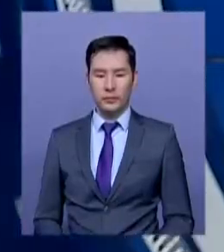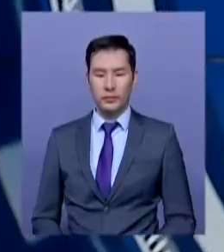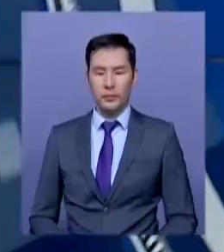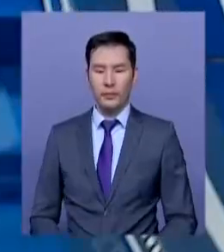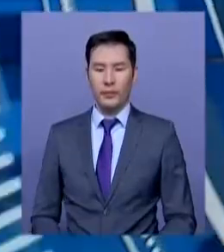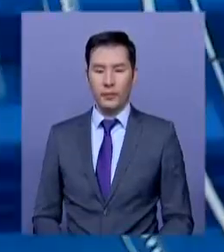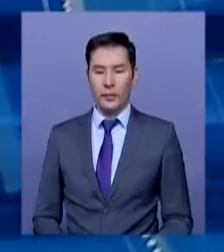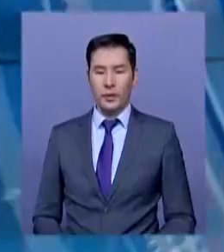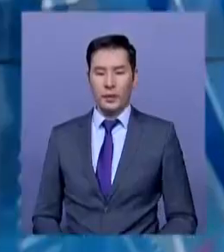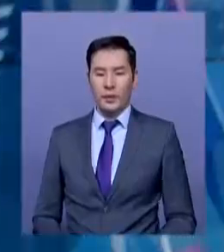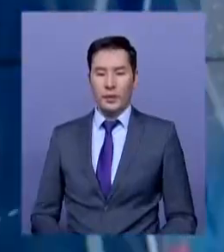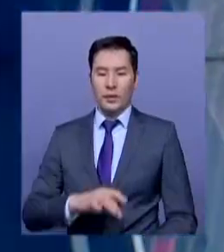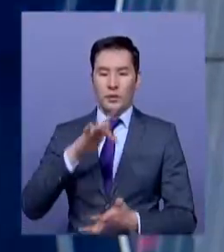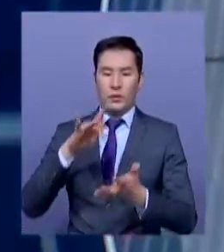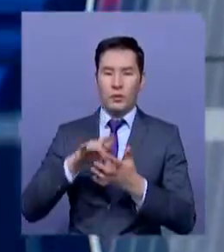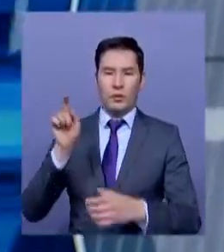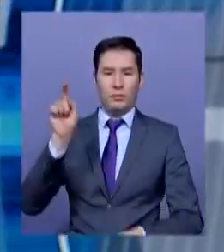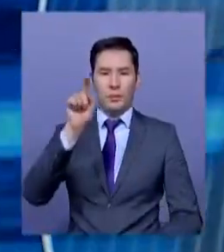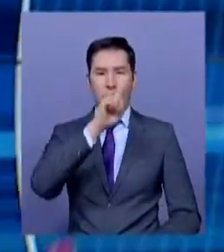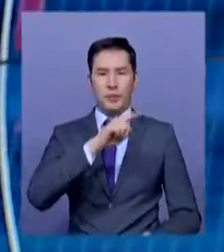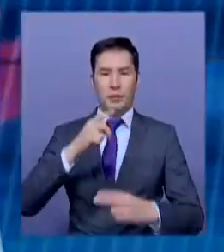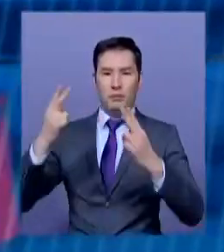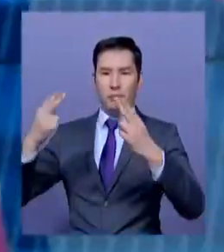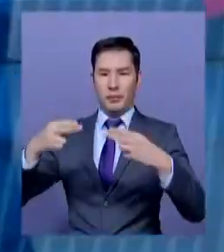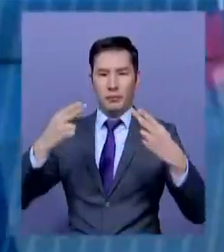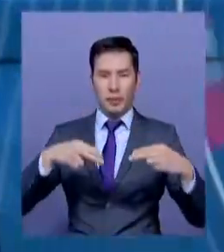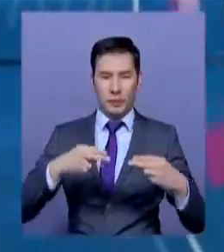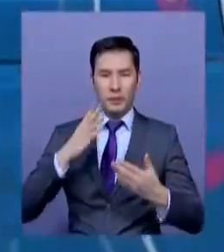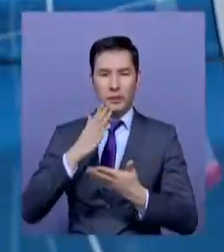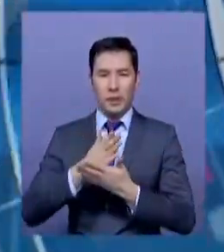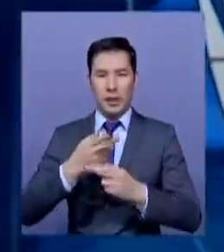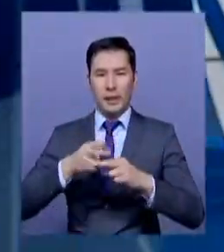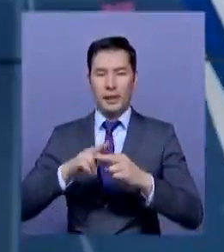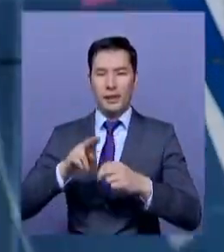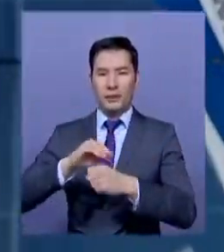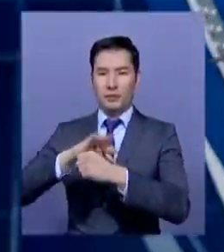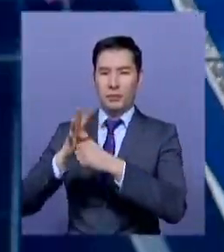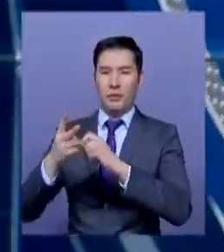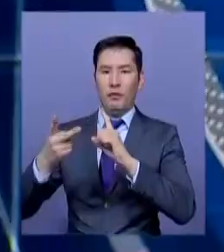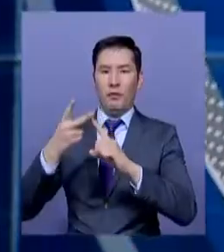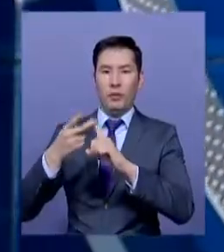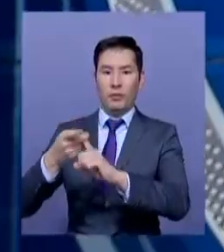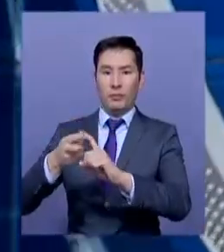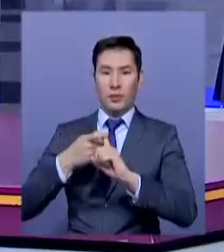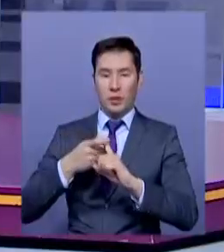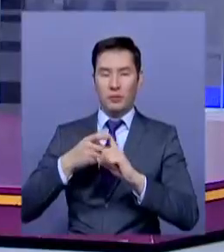Өзге өңірлерге блок бекеттер қойып аурудың алдын алу орынды. Өйткені коронавирусқа қатысты елдегі жағдай мәз